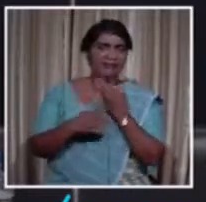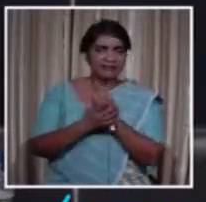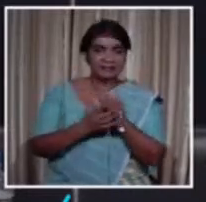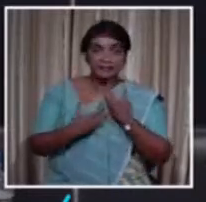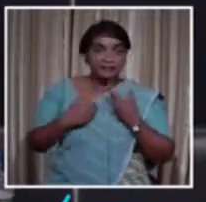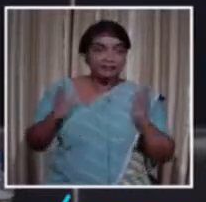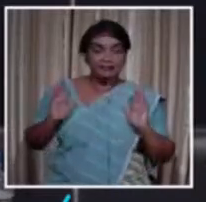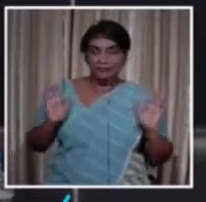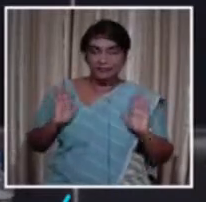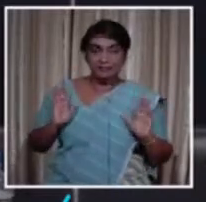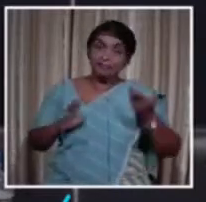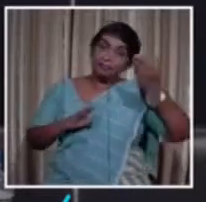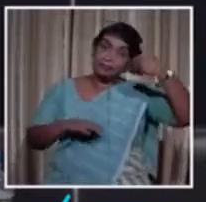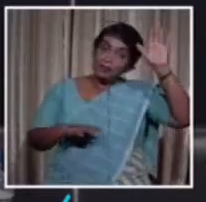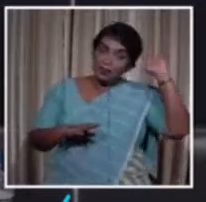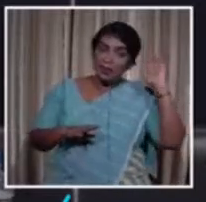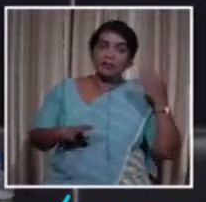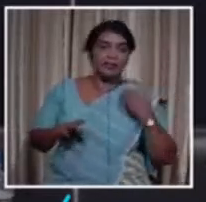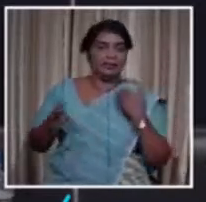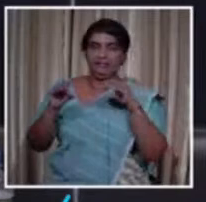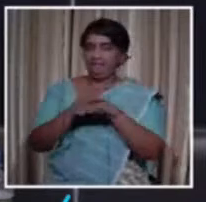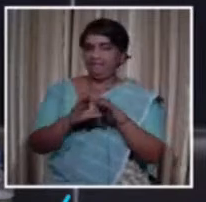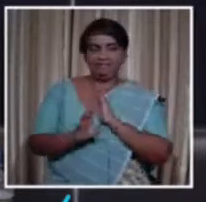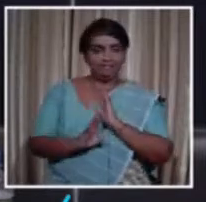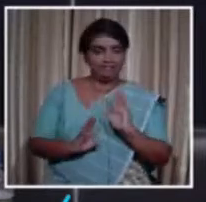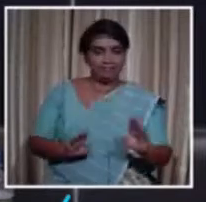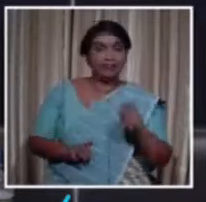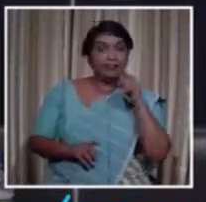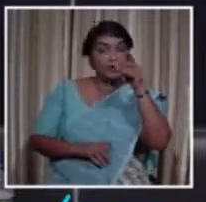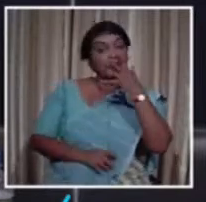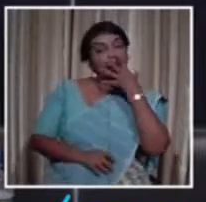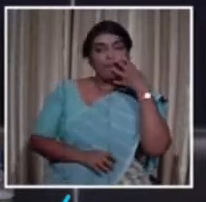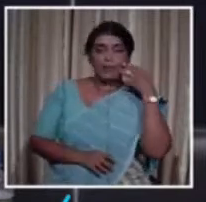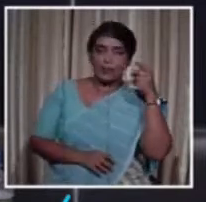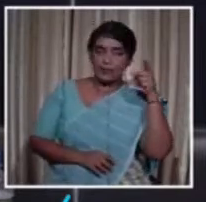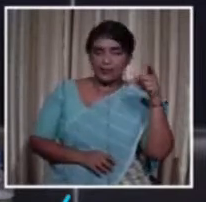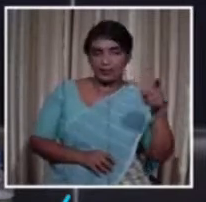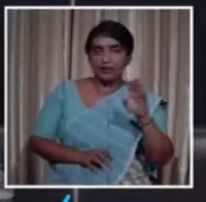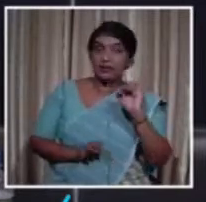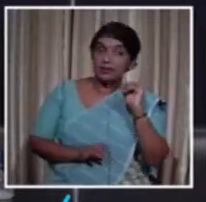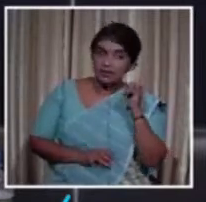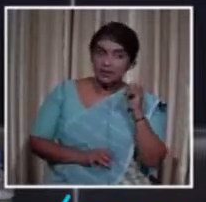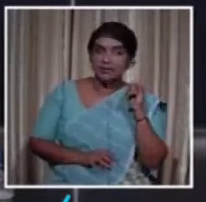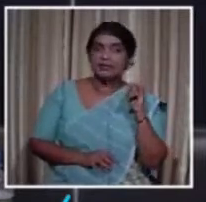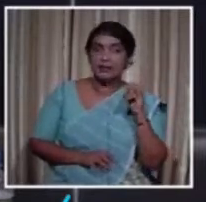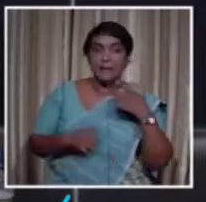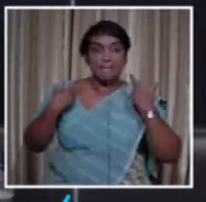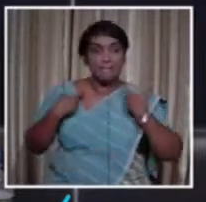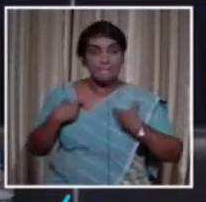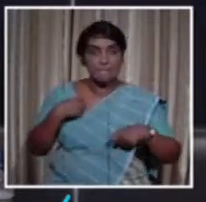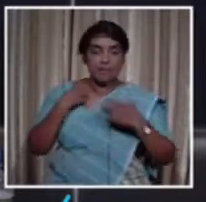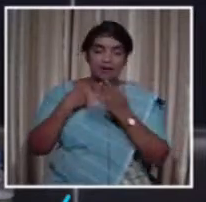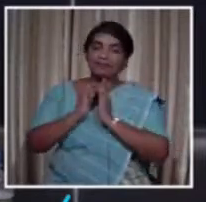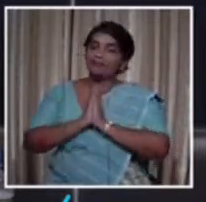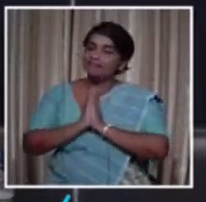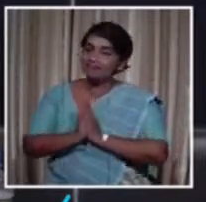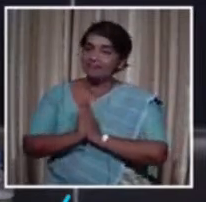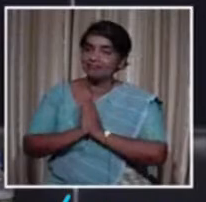නෙමෙයි ඒ කාලෙත් මම ගියේ නැහැ එතුමාට පුරුදු වෙලා ඇති සමහර විට මහින්ද සරණං